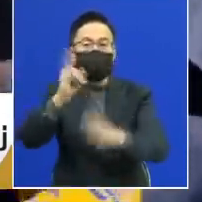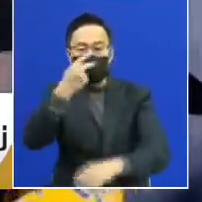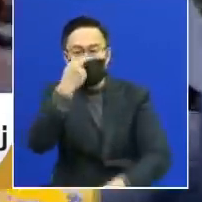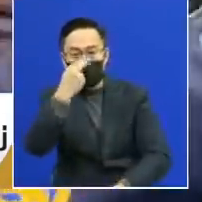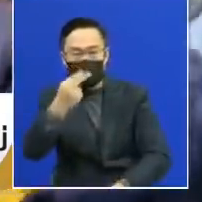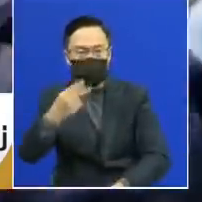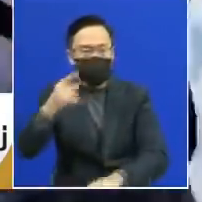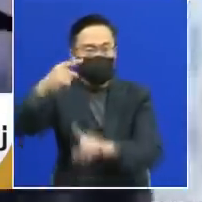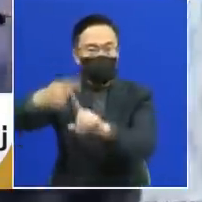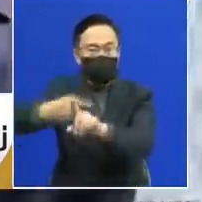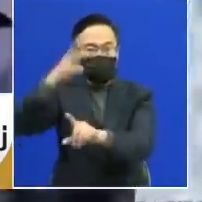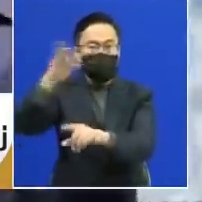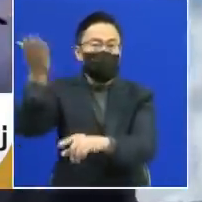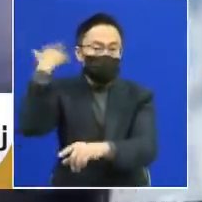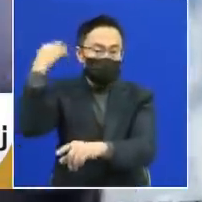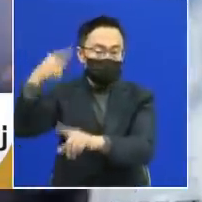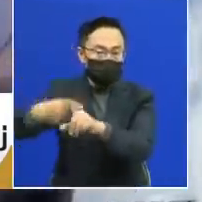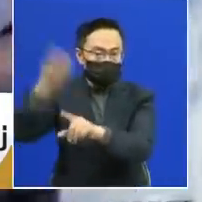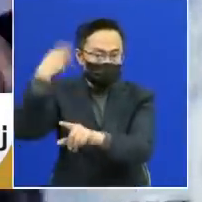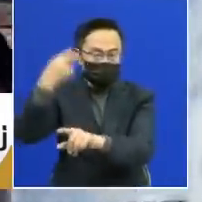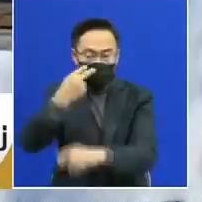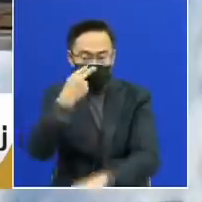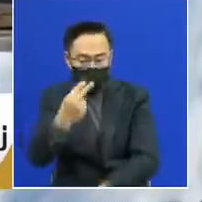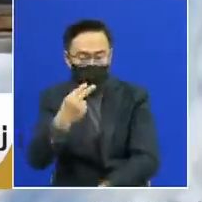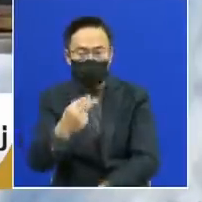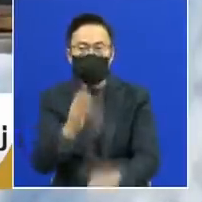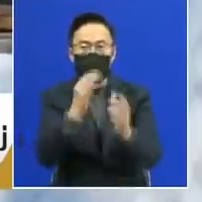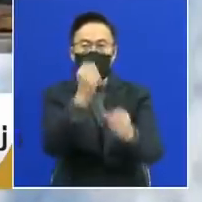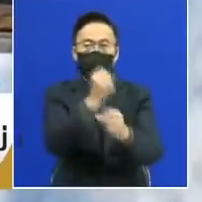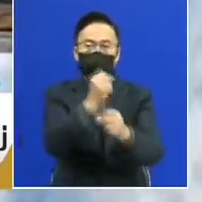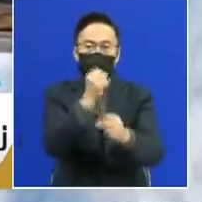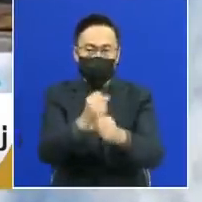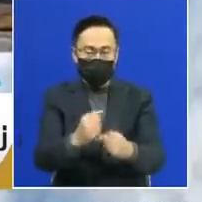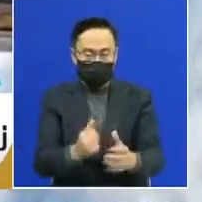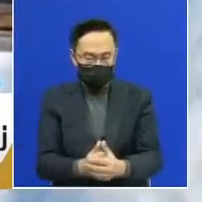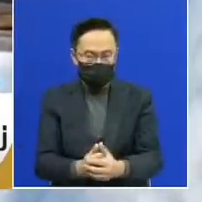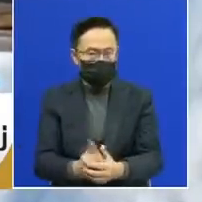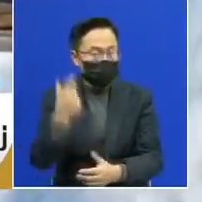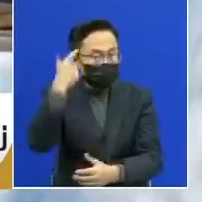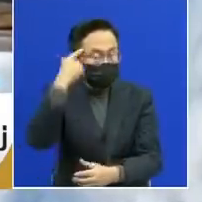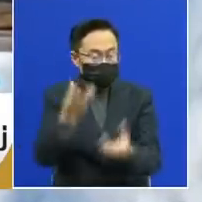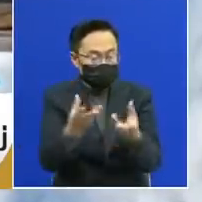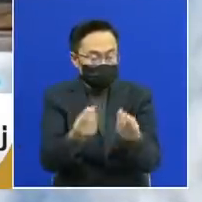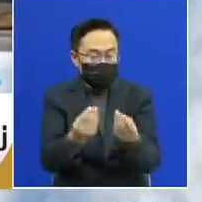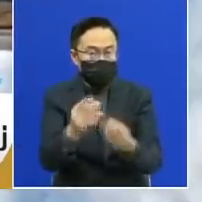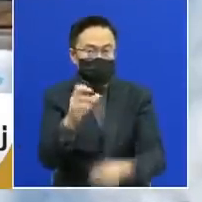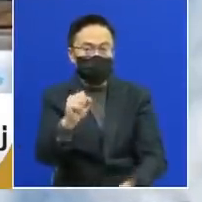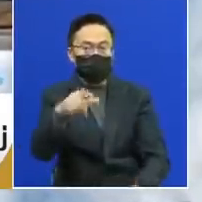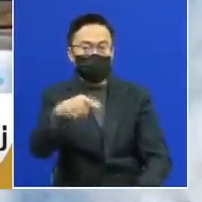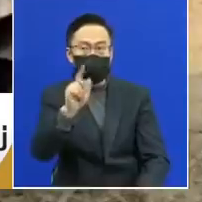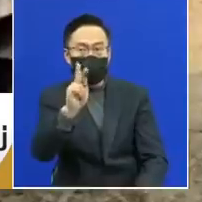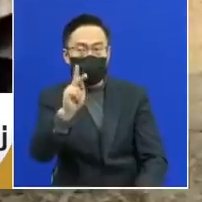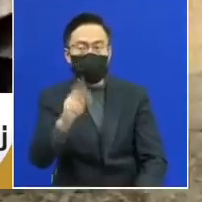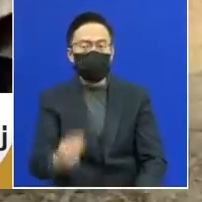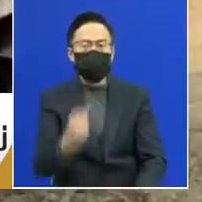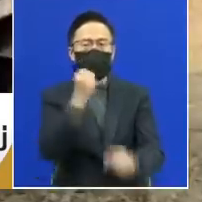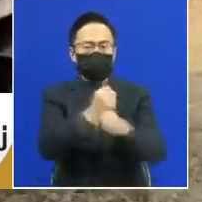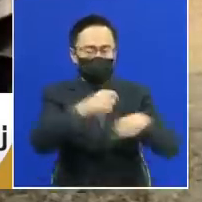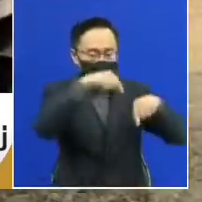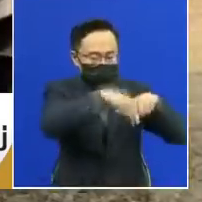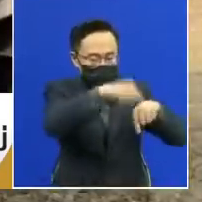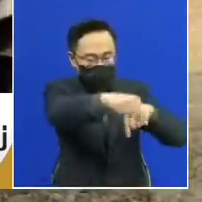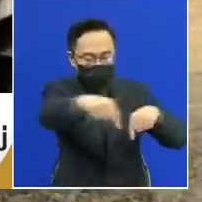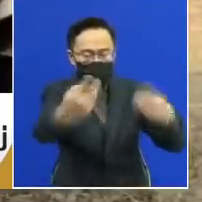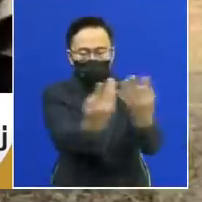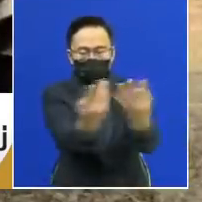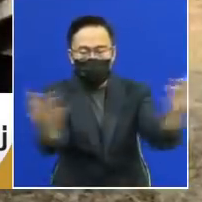พพื้นที่นะก็เข้าใจว่าในความเข้าใจในตอนแรกเข้าใจว่าเป็นที่สปก.มีรั้วรวดหนามแบ่งพื้นที่กันชัดเจ